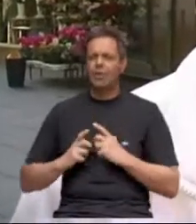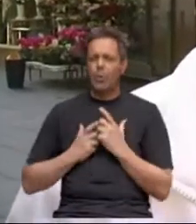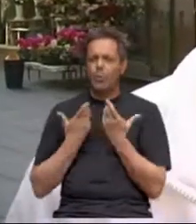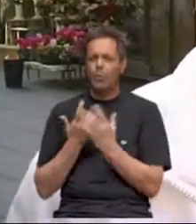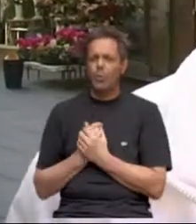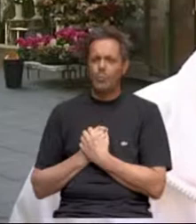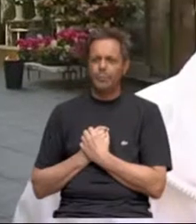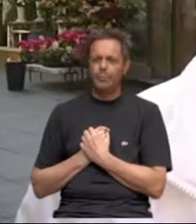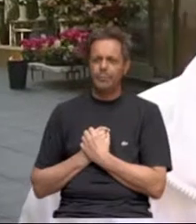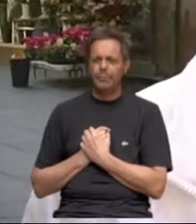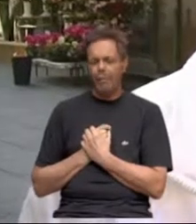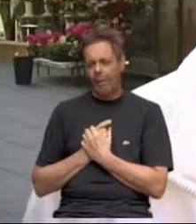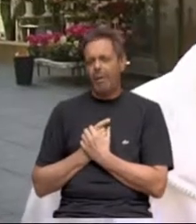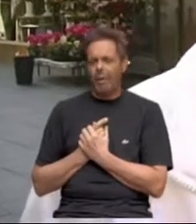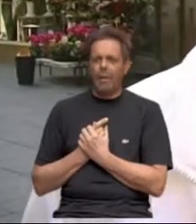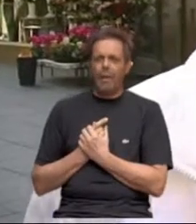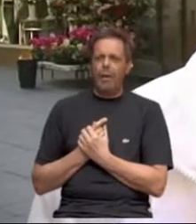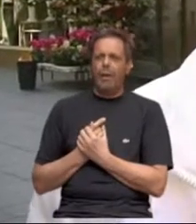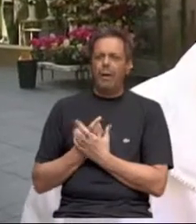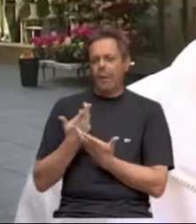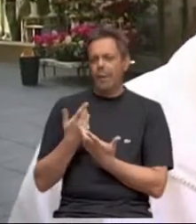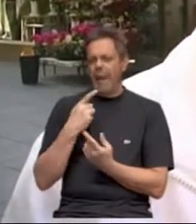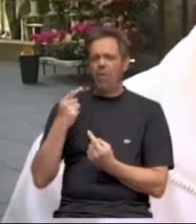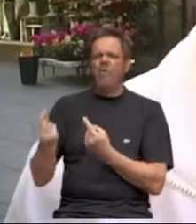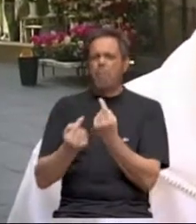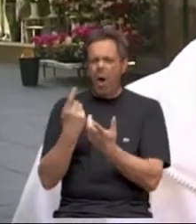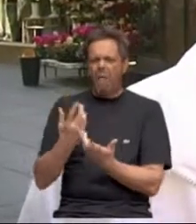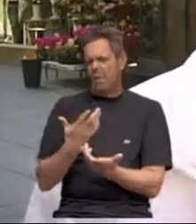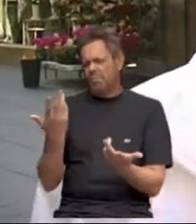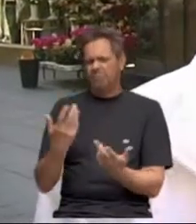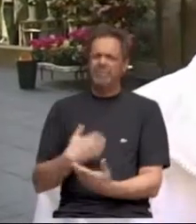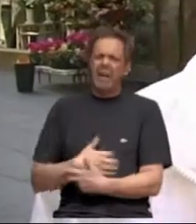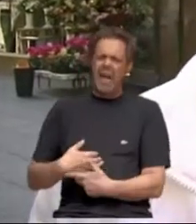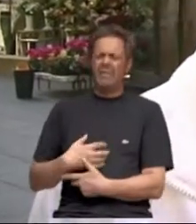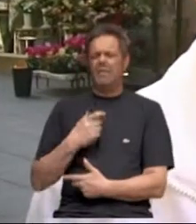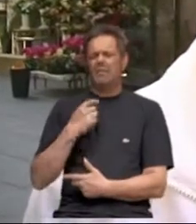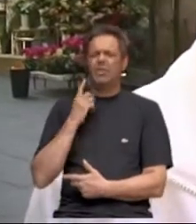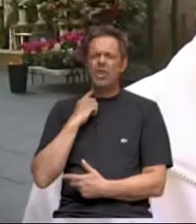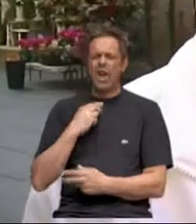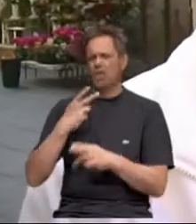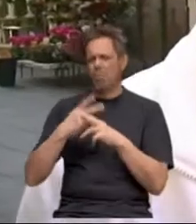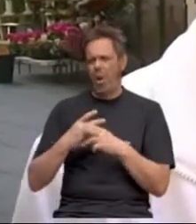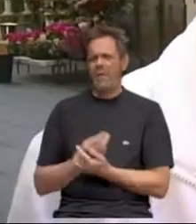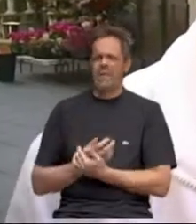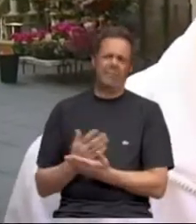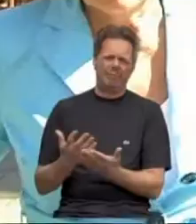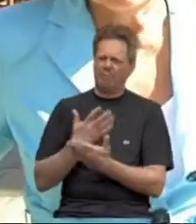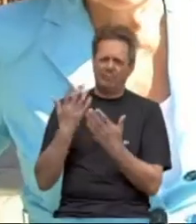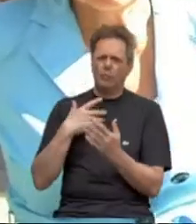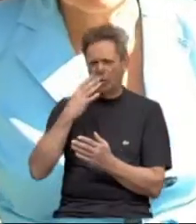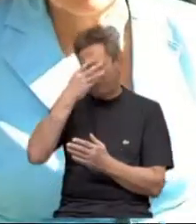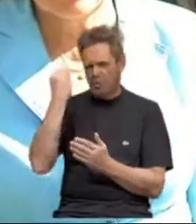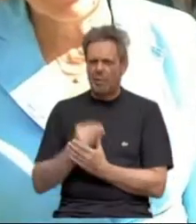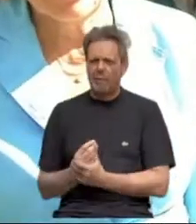životu na pojave koje se dešavaju, i gladi, i žedi, i bolesti, i djeca, i trčenja ekonomska i tako dalje.